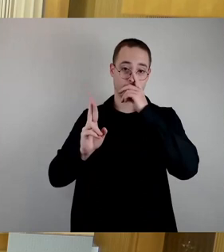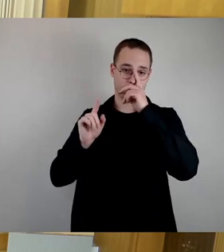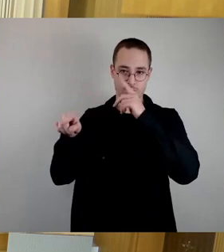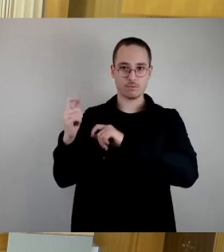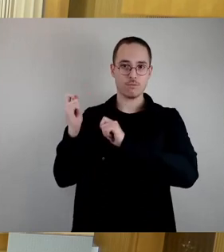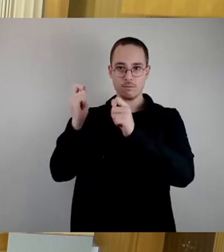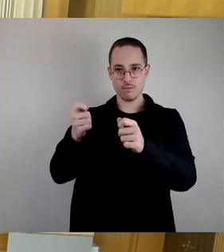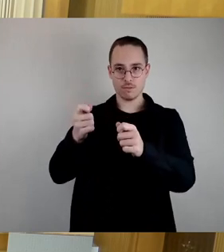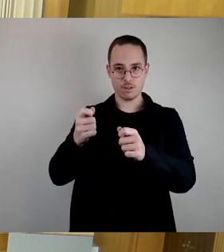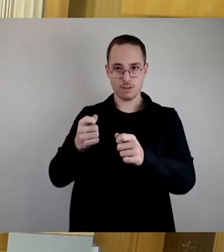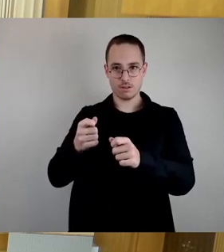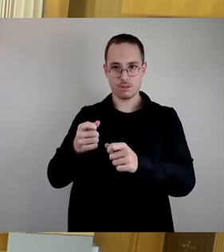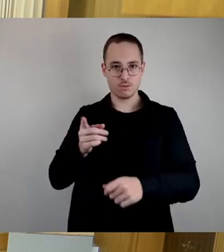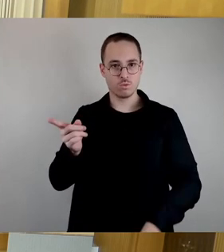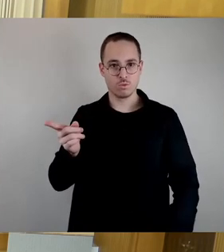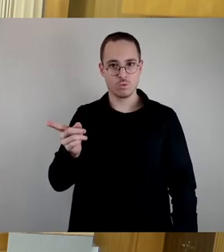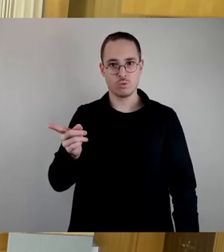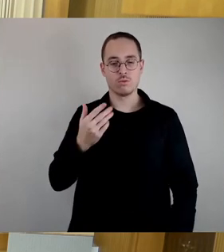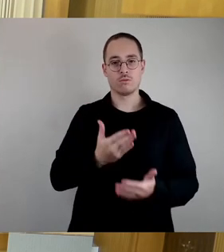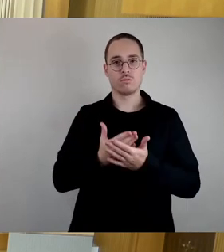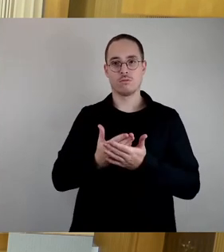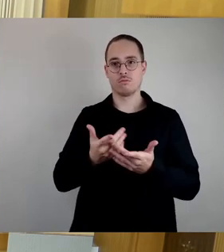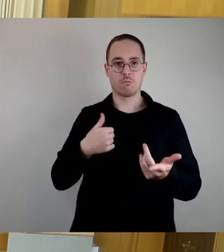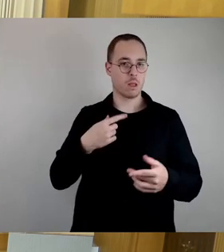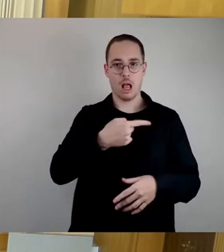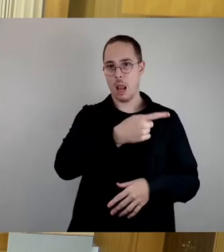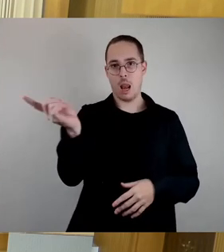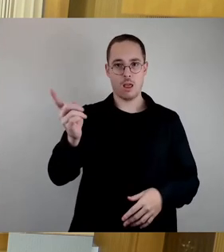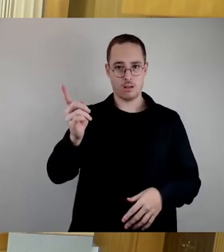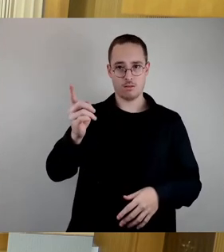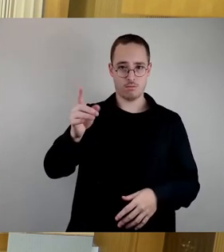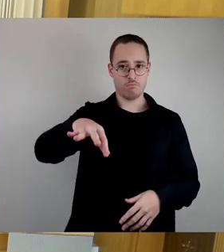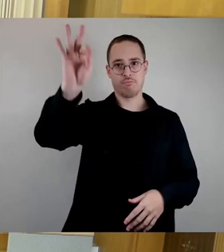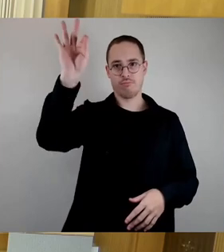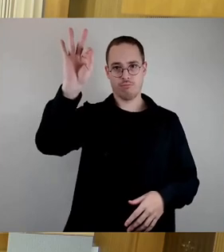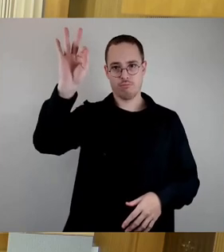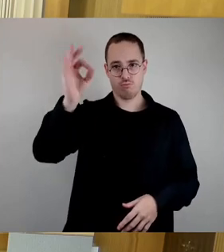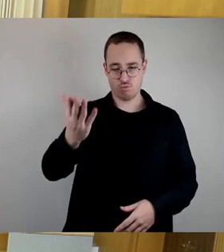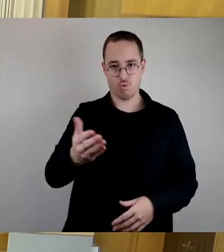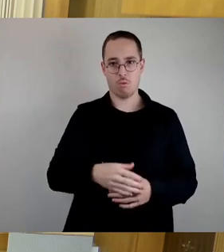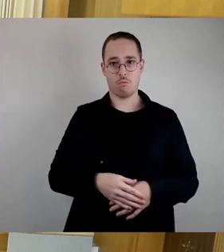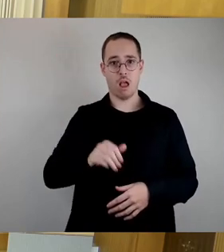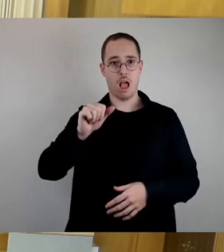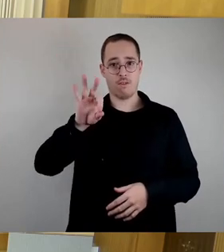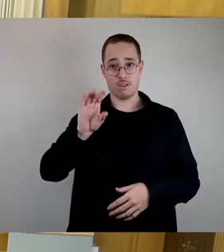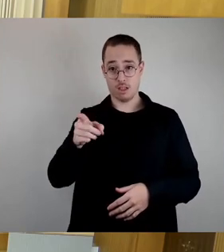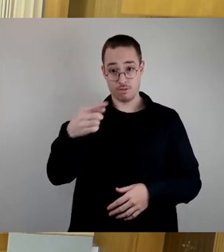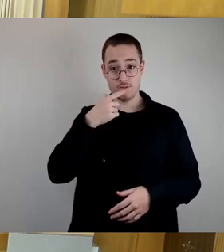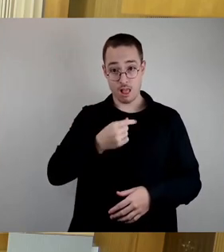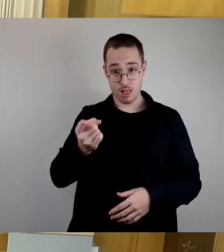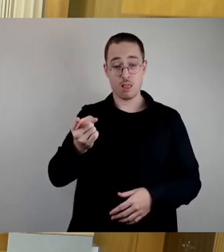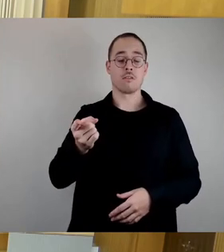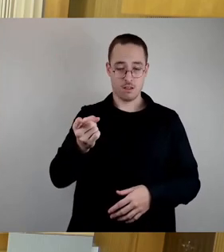damit sie auch zum anderen, deswegen nehme ich alle dran. Wer wird AfD nochmal das Wort gewünscht? Herr Lazinski, bitte.